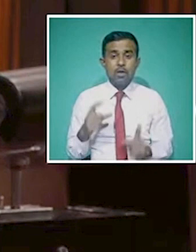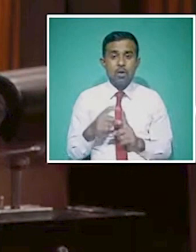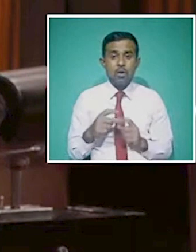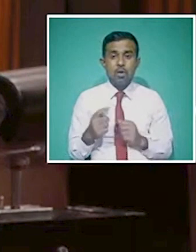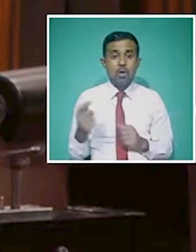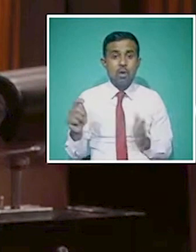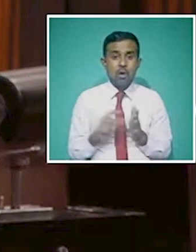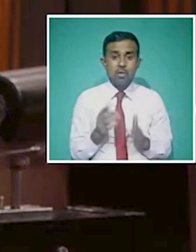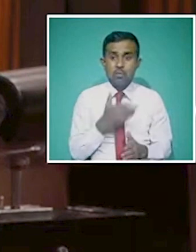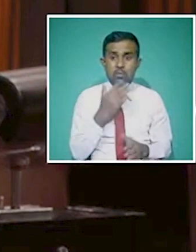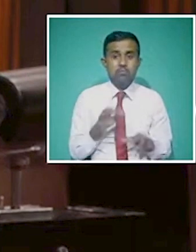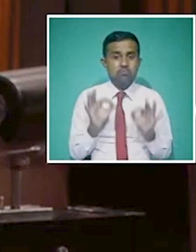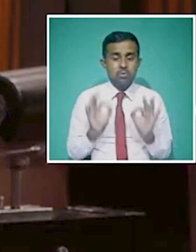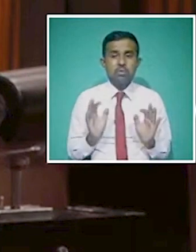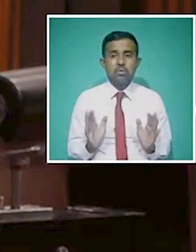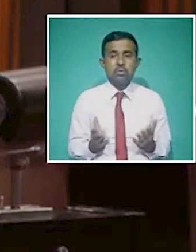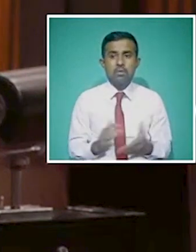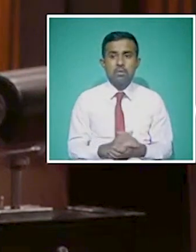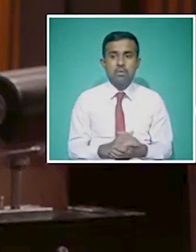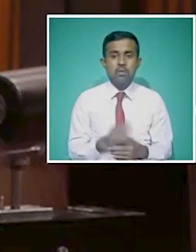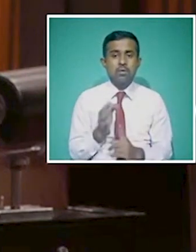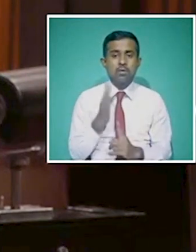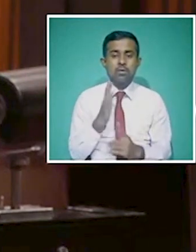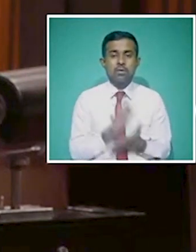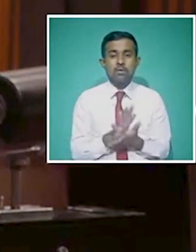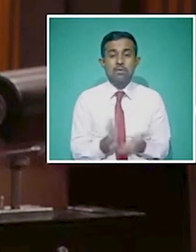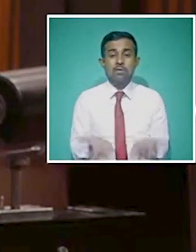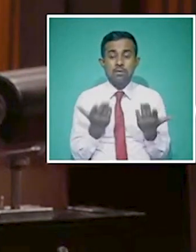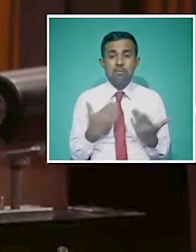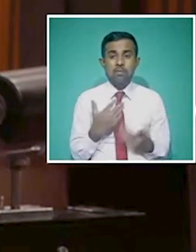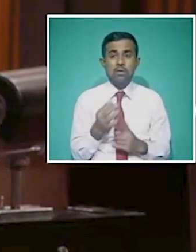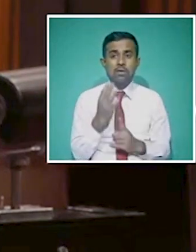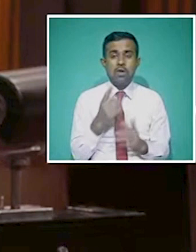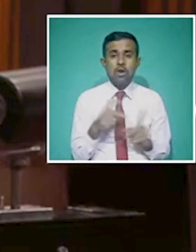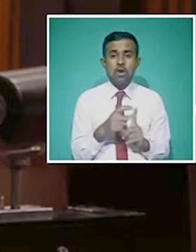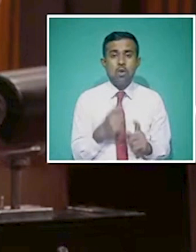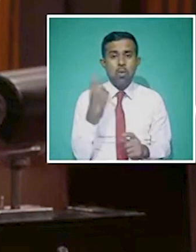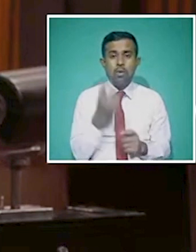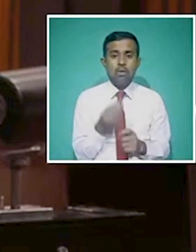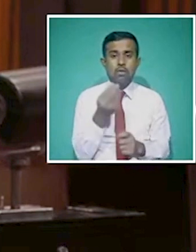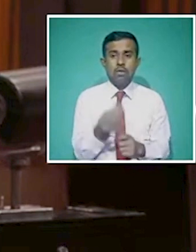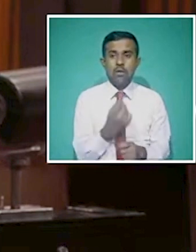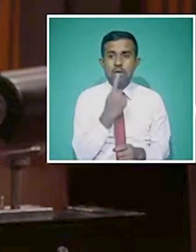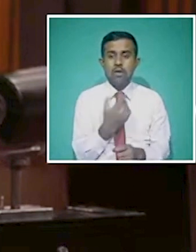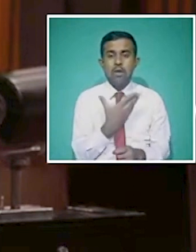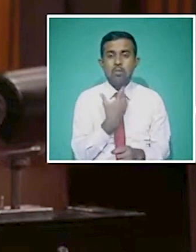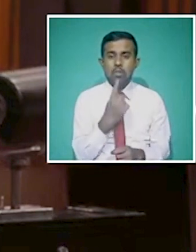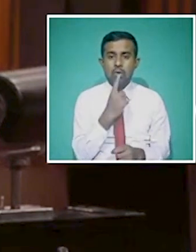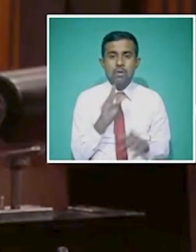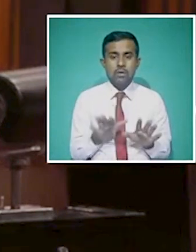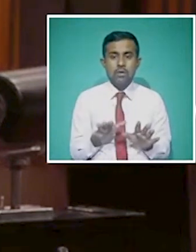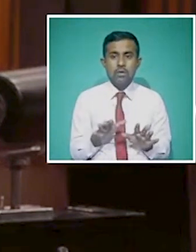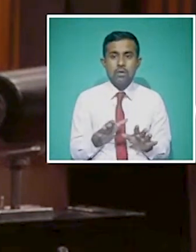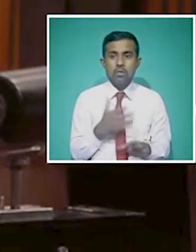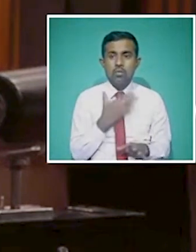පුළුවන් හොඳ ක්‍රමවේදයක්. හැබැයි හරියට කරන්න ඕනේ. නිකන් මේ ජනාධිපතිතුමා සතුරු කරන්න මම ජනාධිපතිතුමනි මේකෙන් ඩොලර් හොයලා දෙන්නම් ඔබතුමාට කියලා බොරු කියලා මෙතන ඉන්නවත් දන්නේ නැහැ.